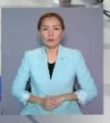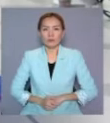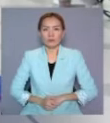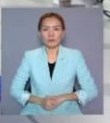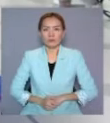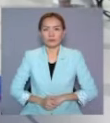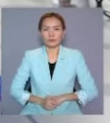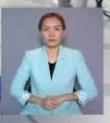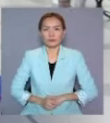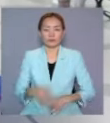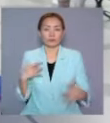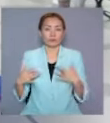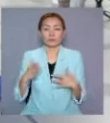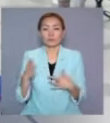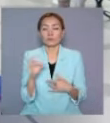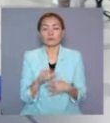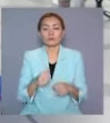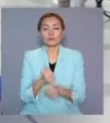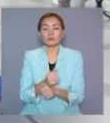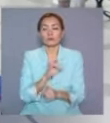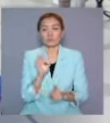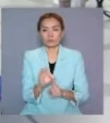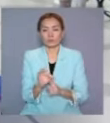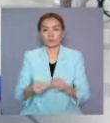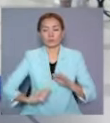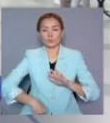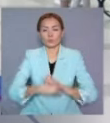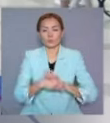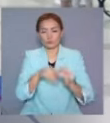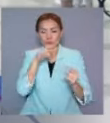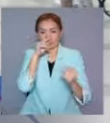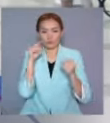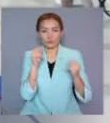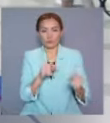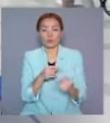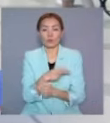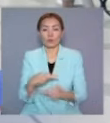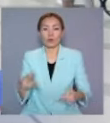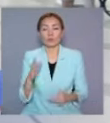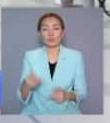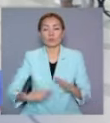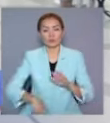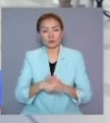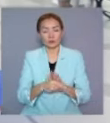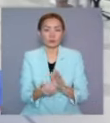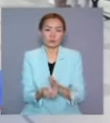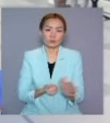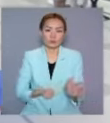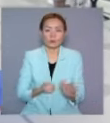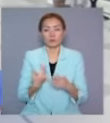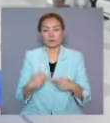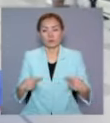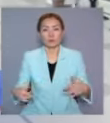атты көрініс қойғалы жатырмыз. Ол көріністің басты мақсаты коррупцияға қарсы, яғни пара беру, пара алу жағынан сол